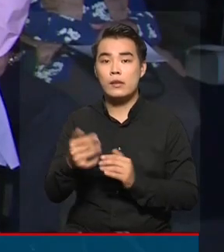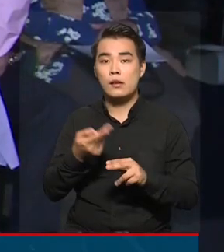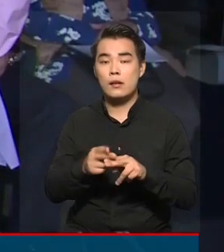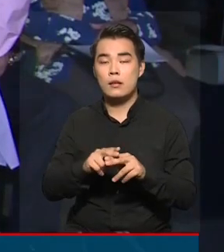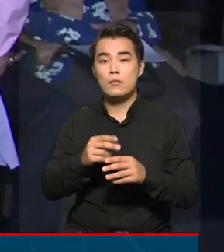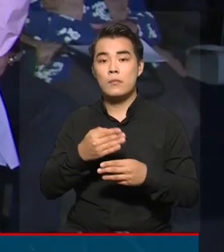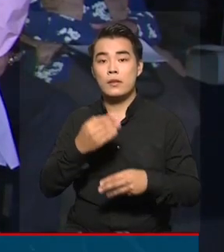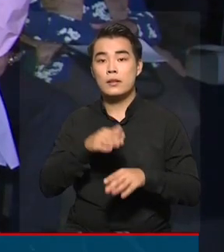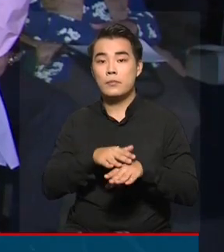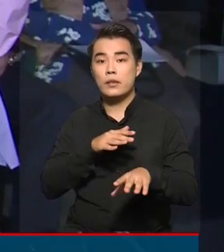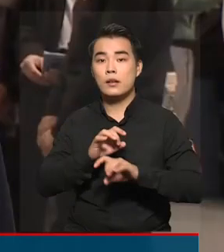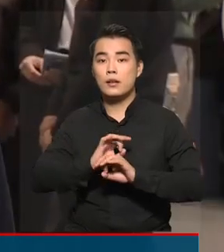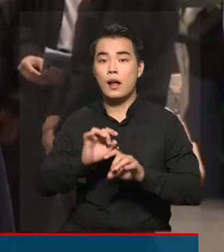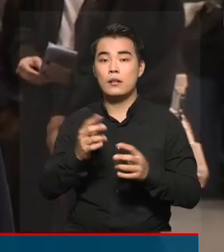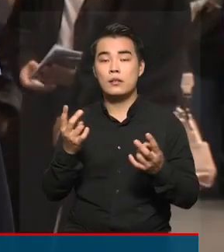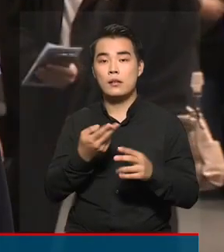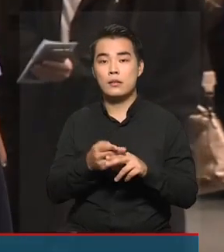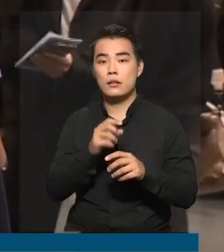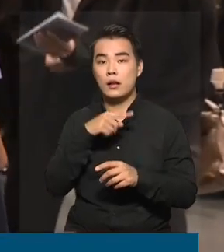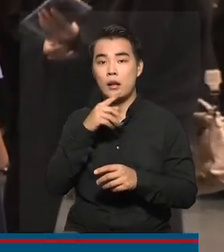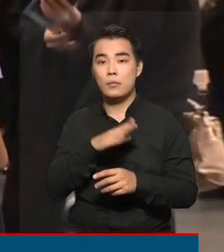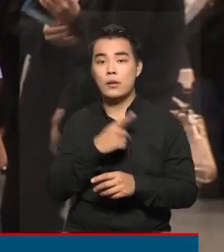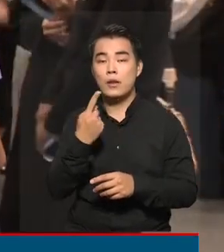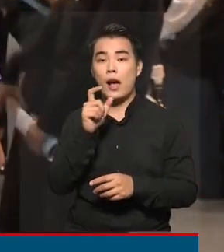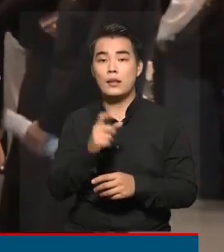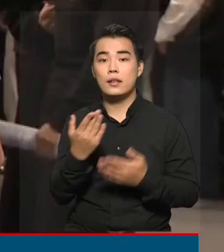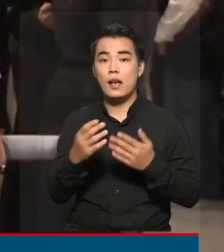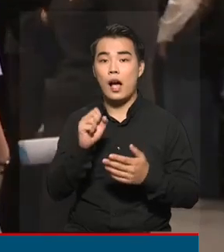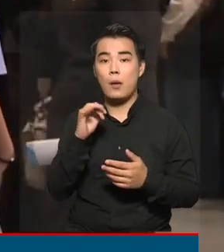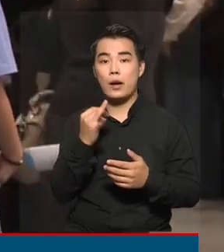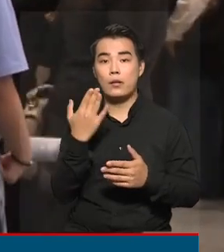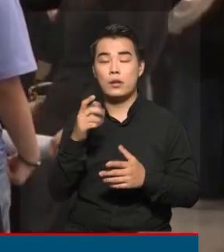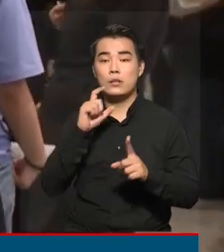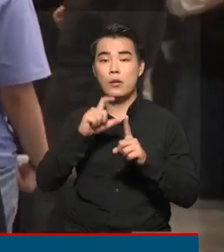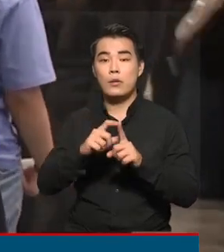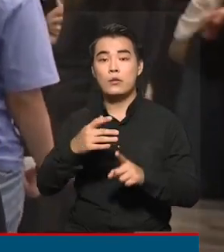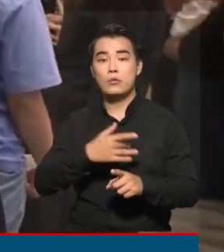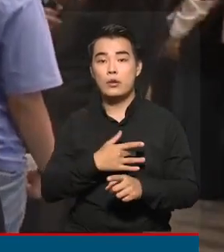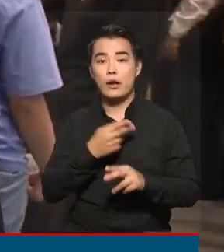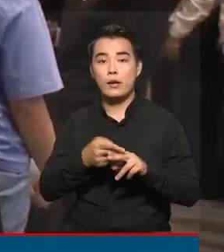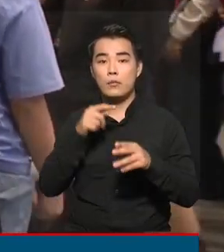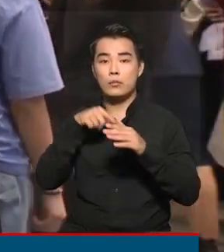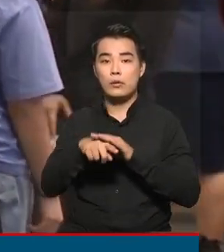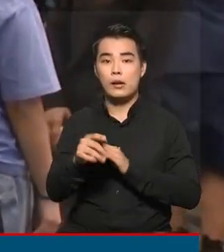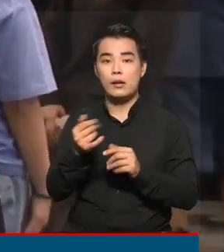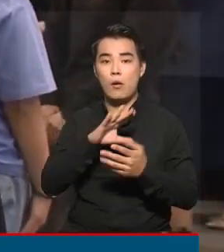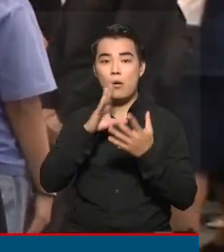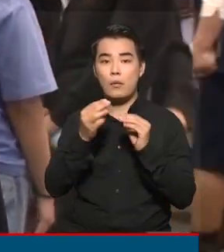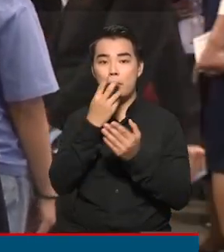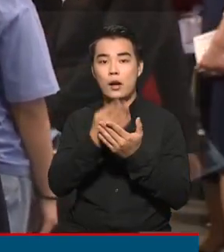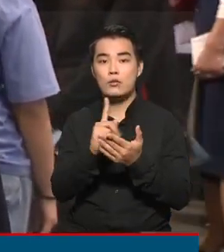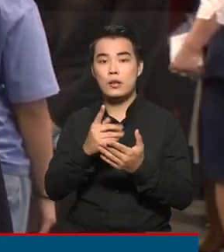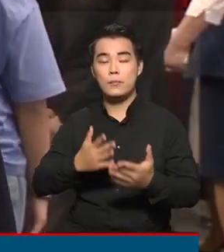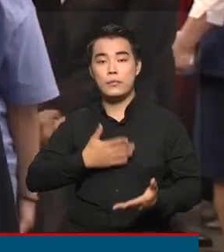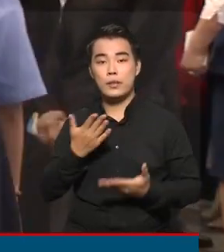көрермендерге осылай ғана жеткізуге болады. Бір адамға сол Абайдың сөзінен бір жанына, жүрегіне, санасына бір қуат